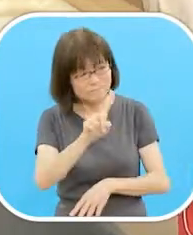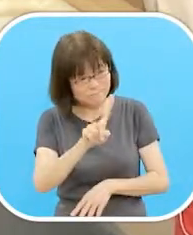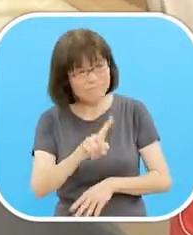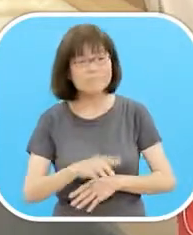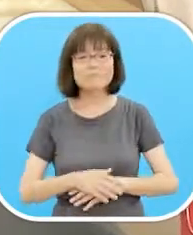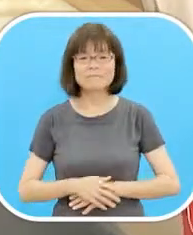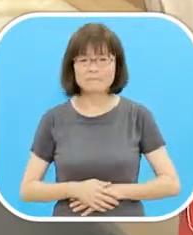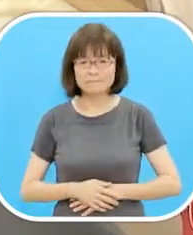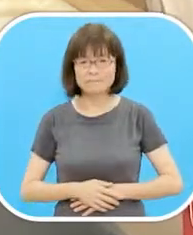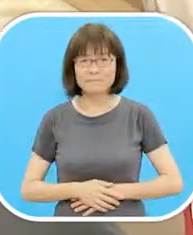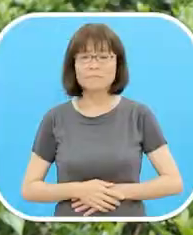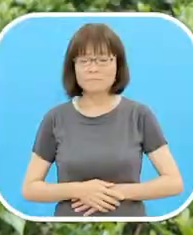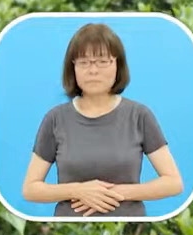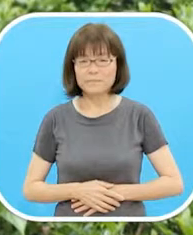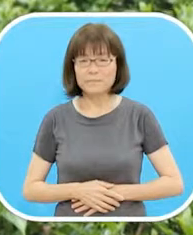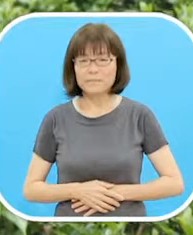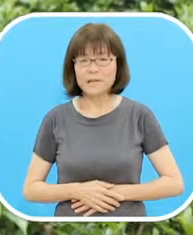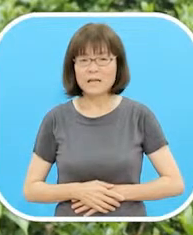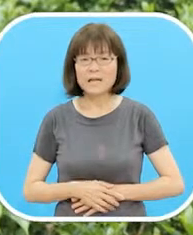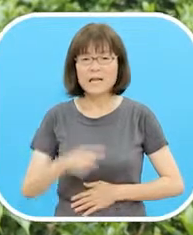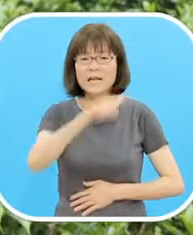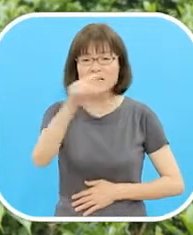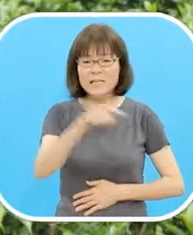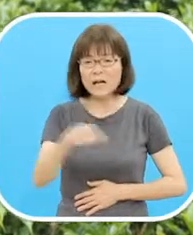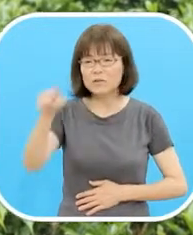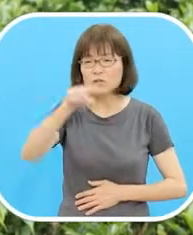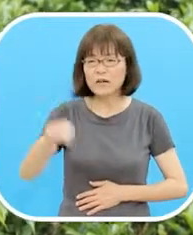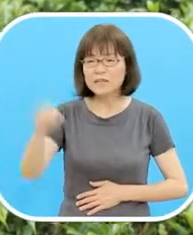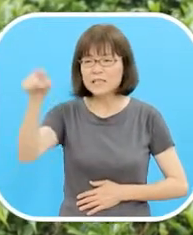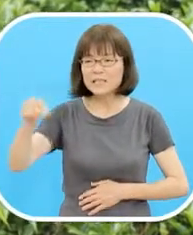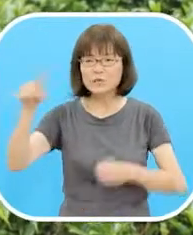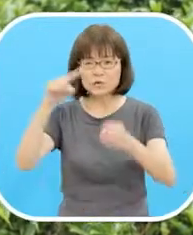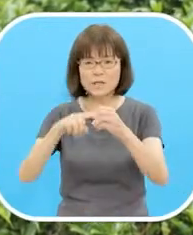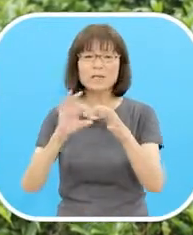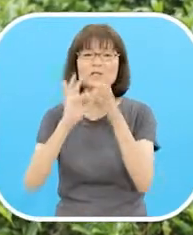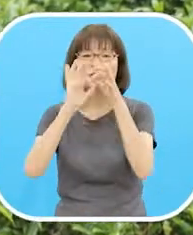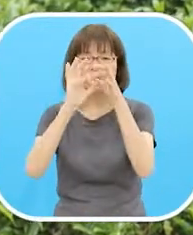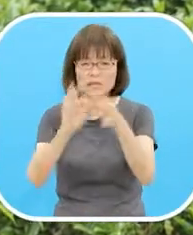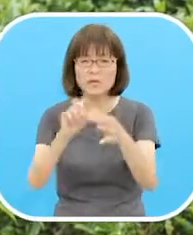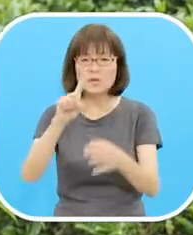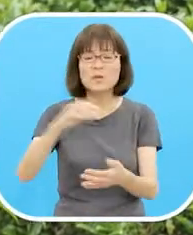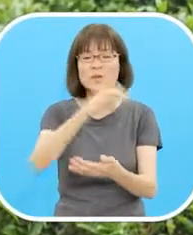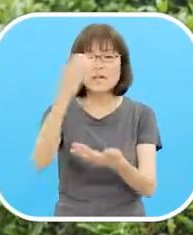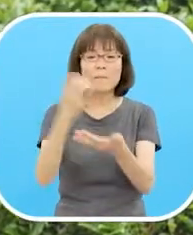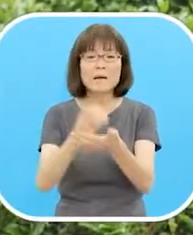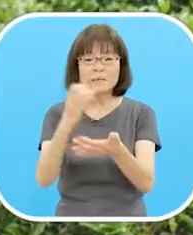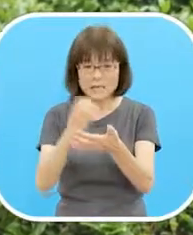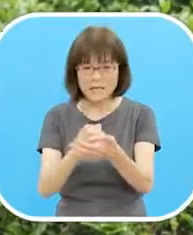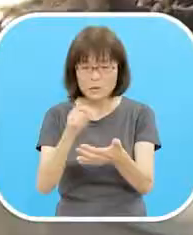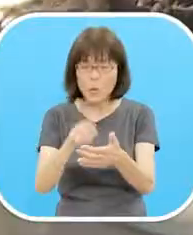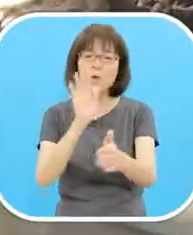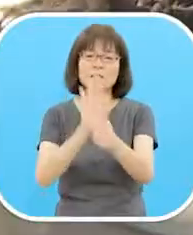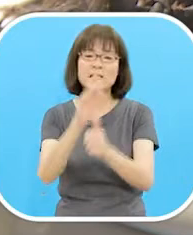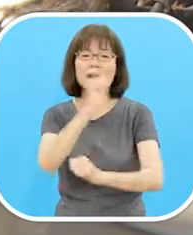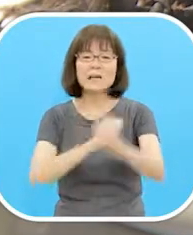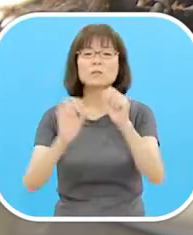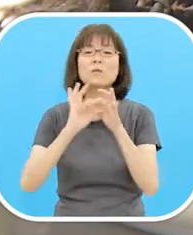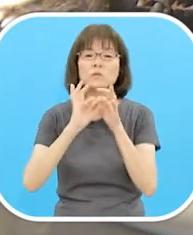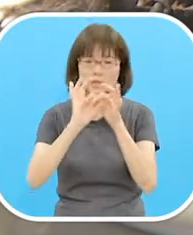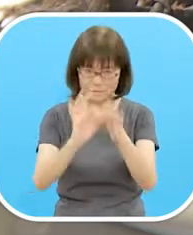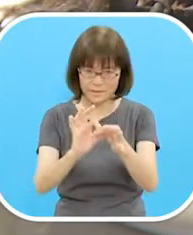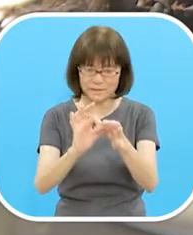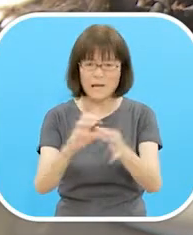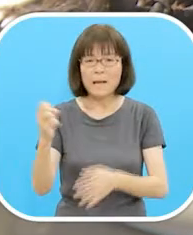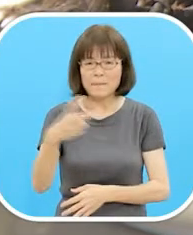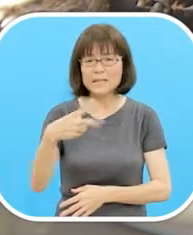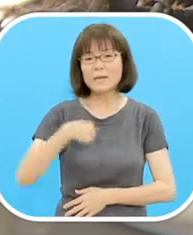聞かせてください。 はい、280年続いている檜山茶の支援活動を続けていくことです。そして